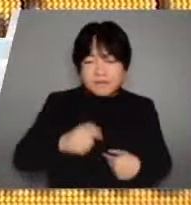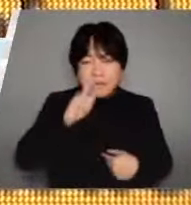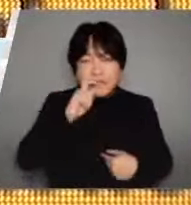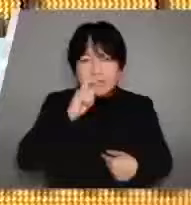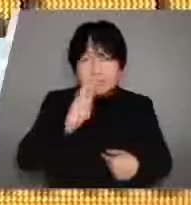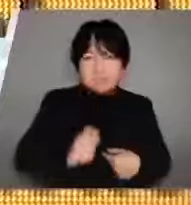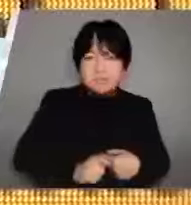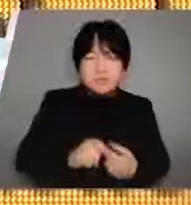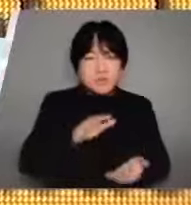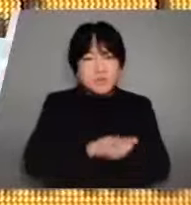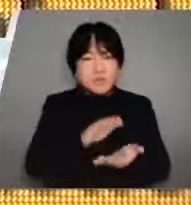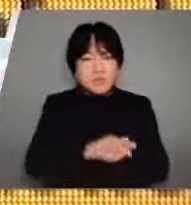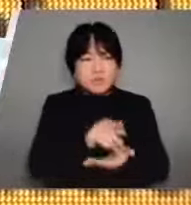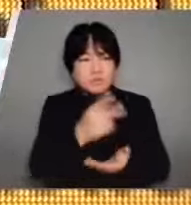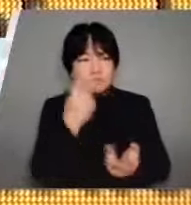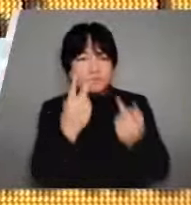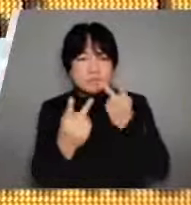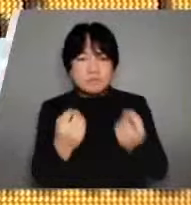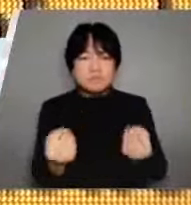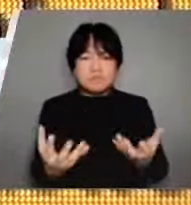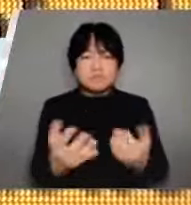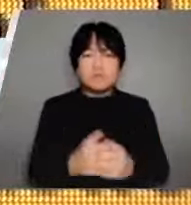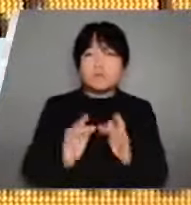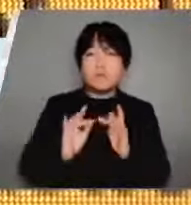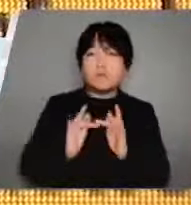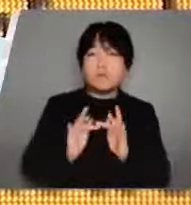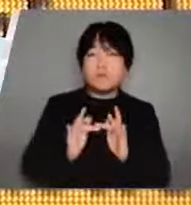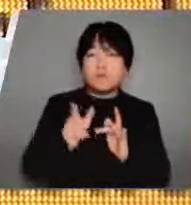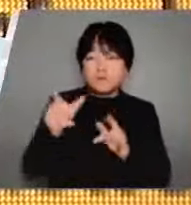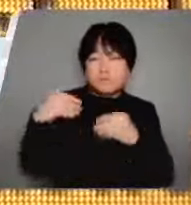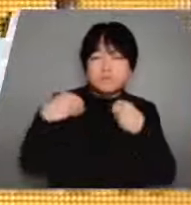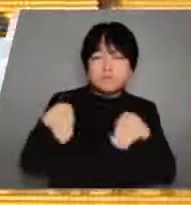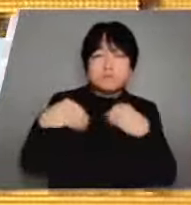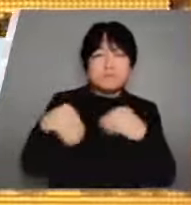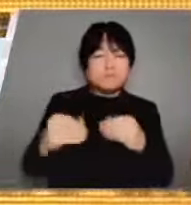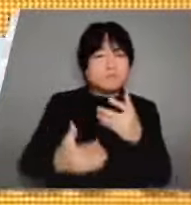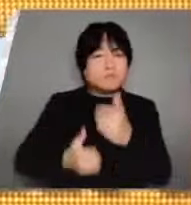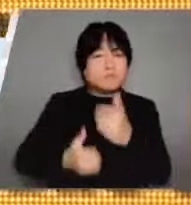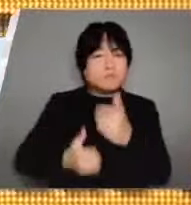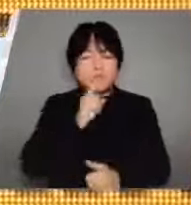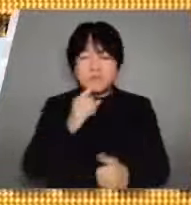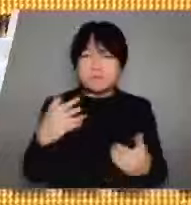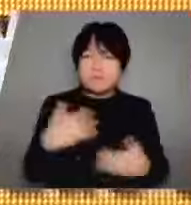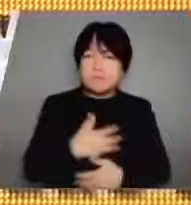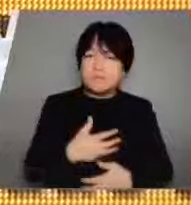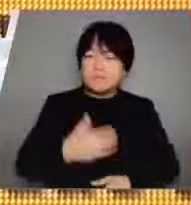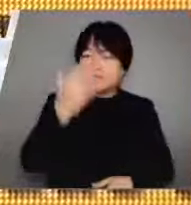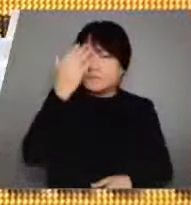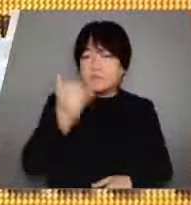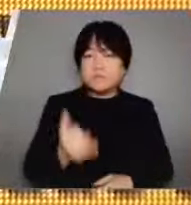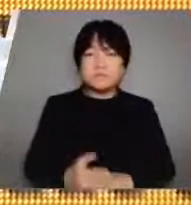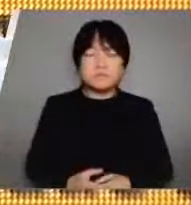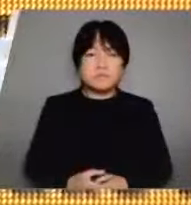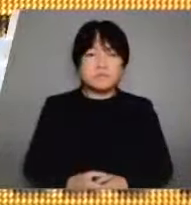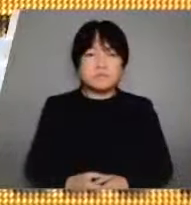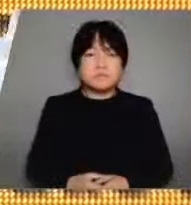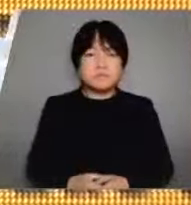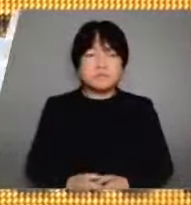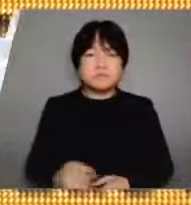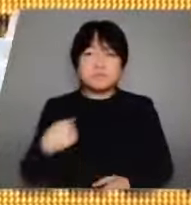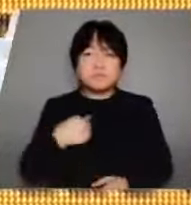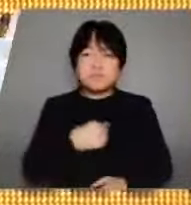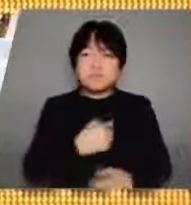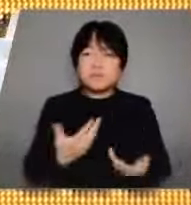Online trades allowed. Ito yung pinaka nakakatakot kasi where do our children